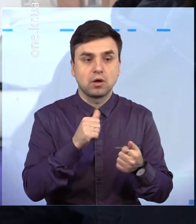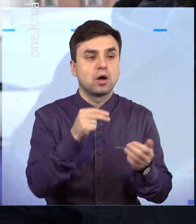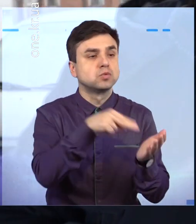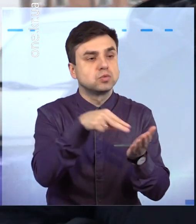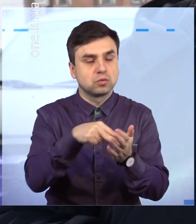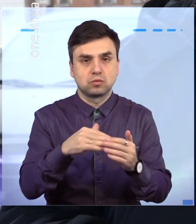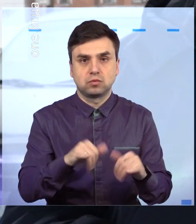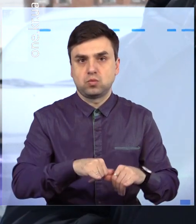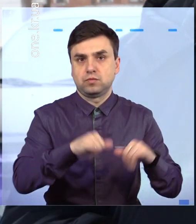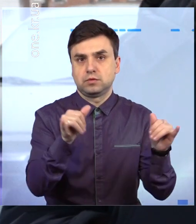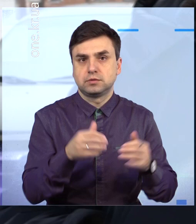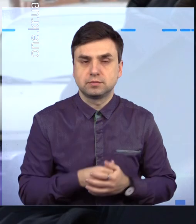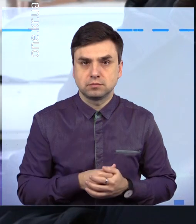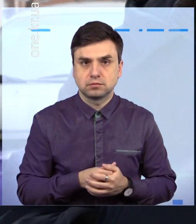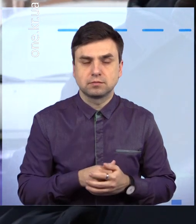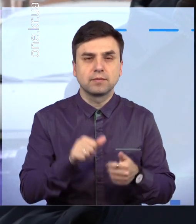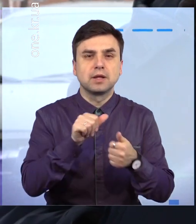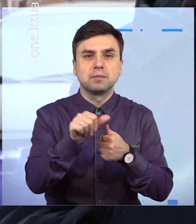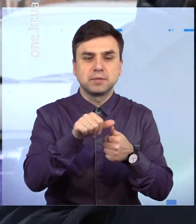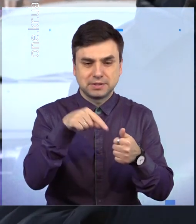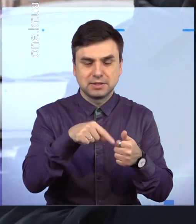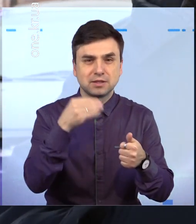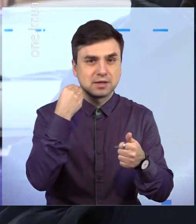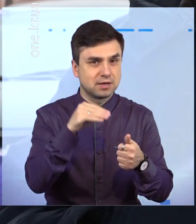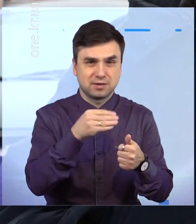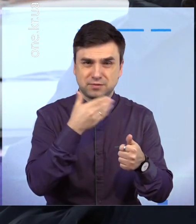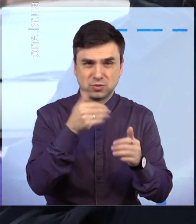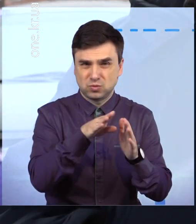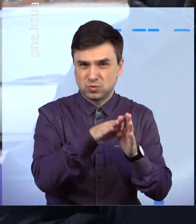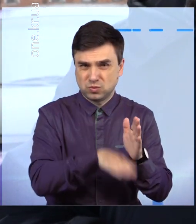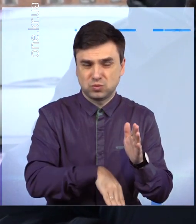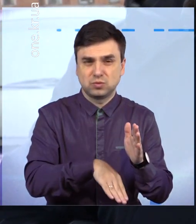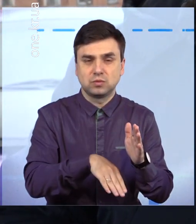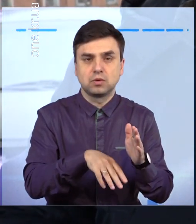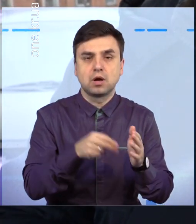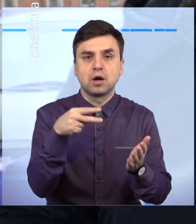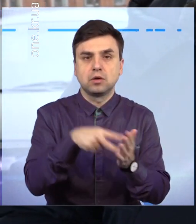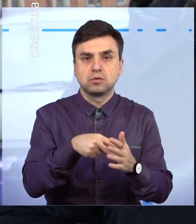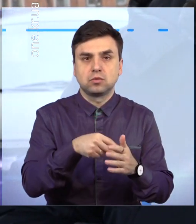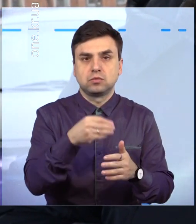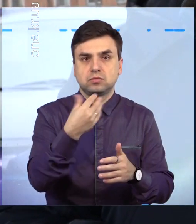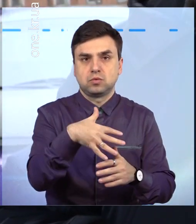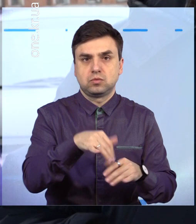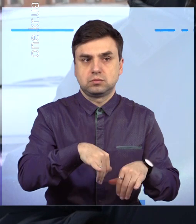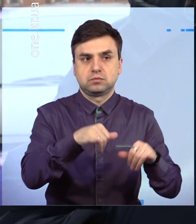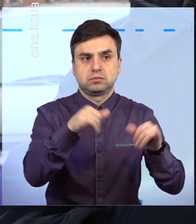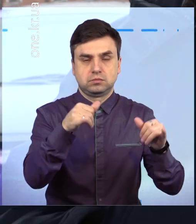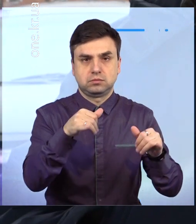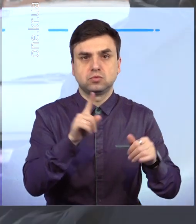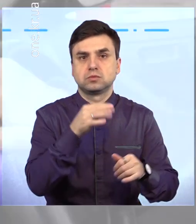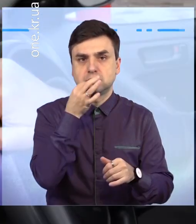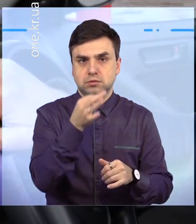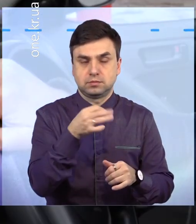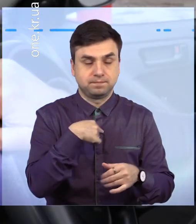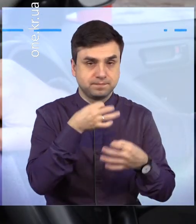не улучшается, а цена растет и растет. Что могу сказать? Я отрицательно на это